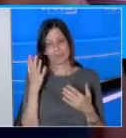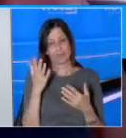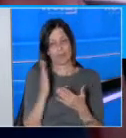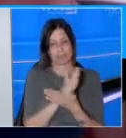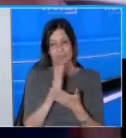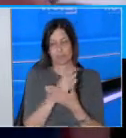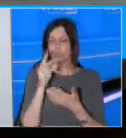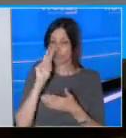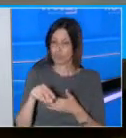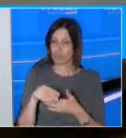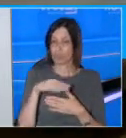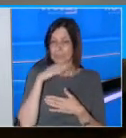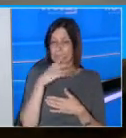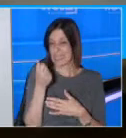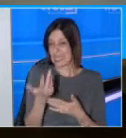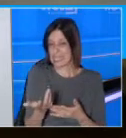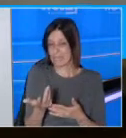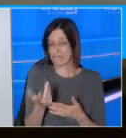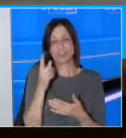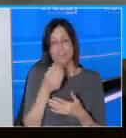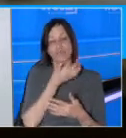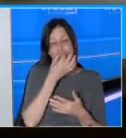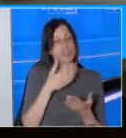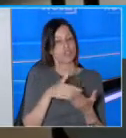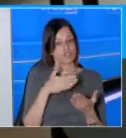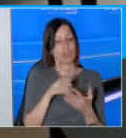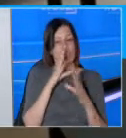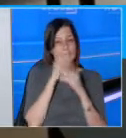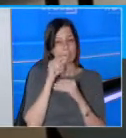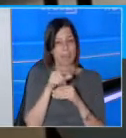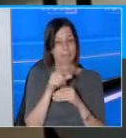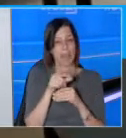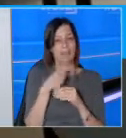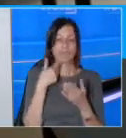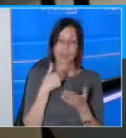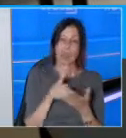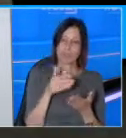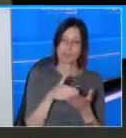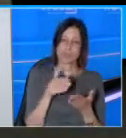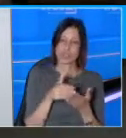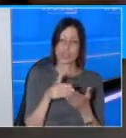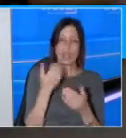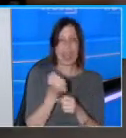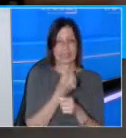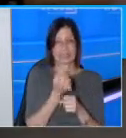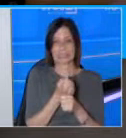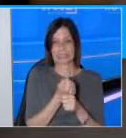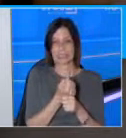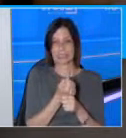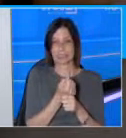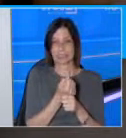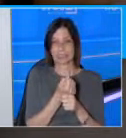להם מספיק כסף? זו שאלה שעוד נמשיך לדבר בה ותמשיך להעסיק